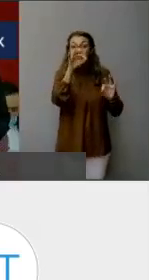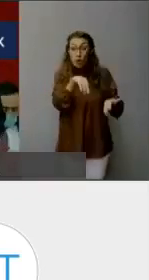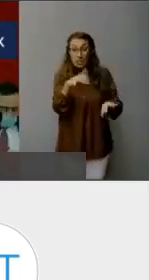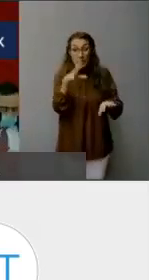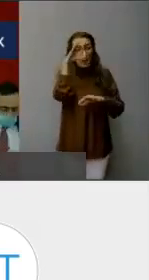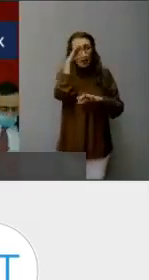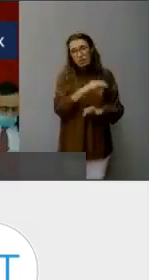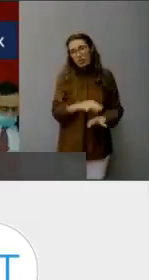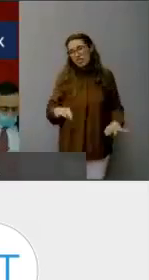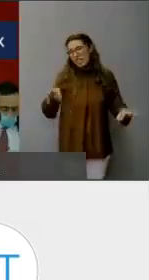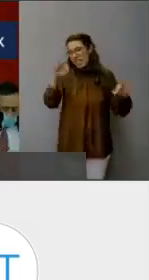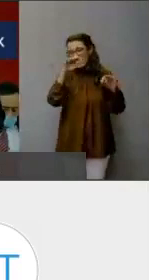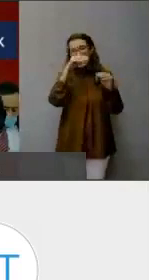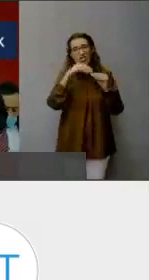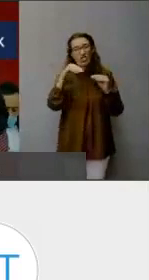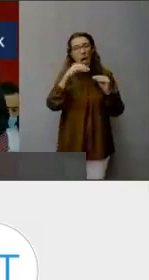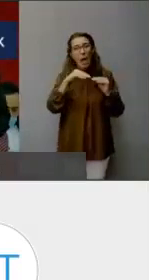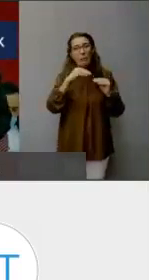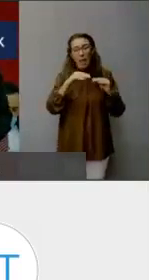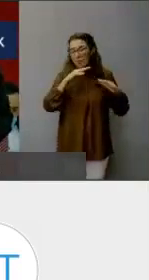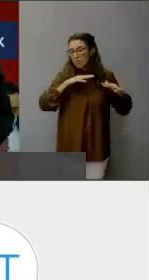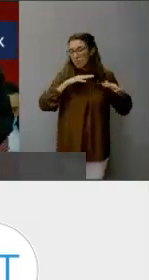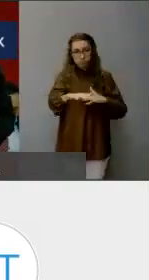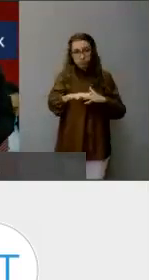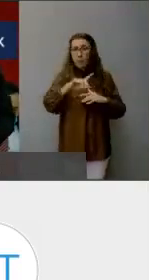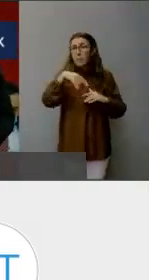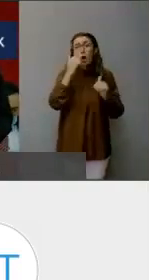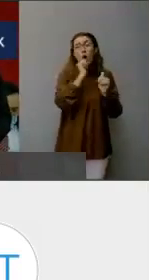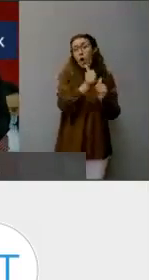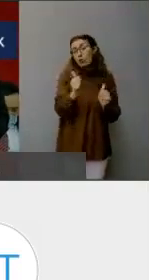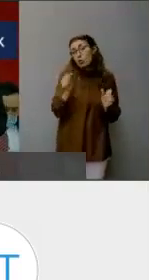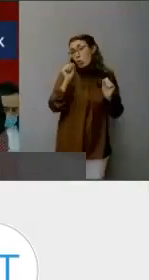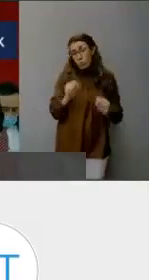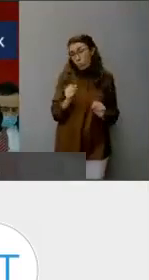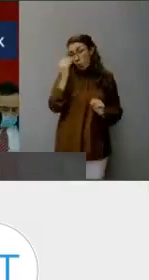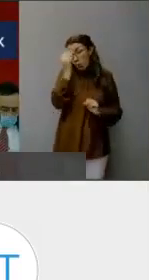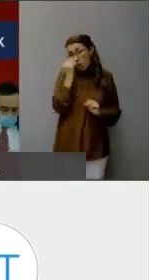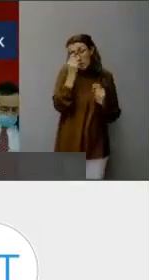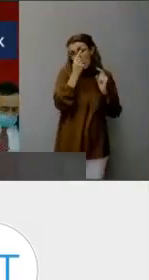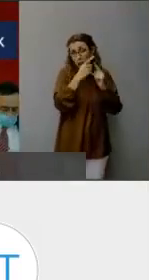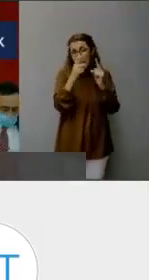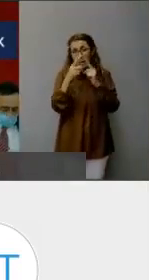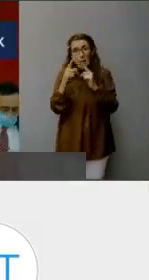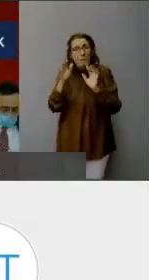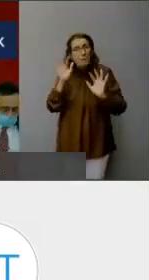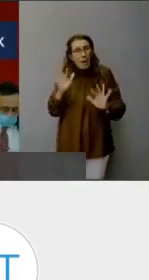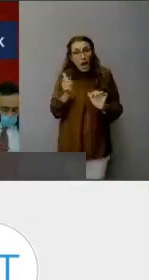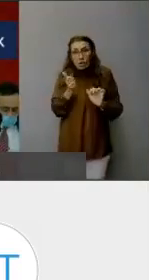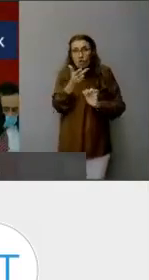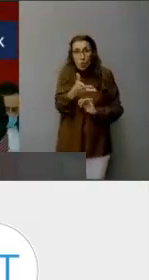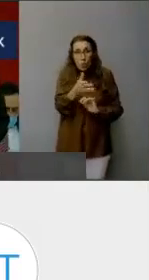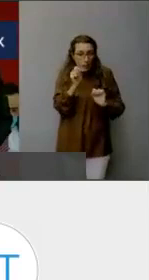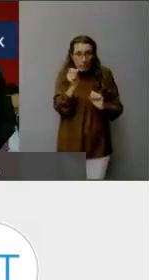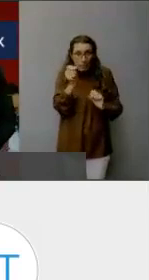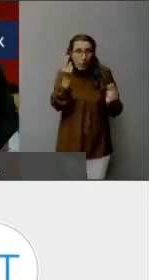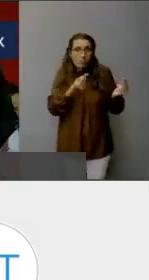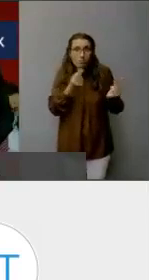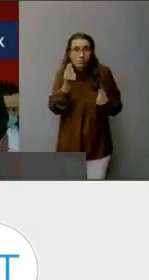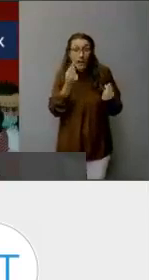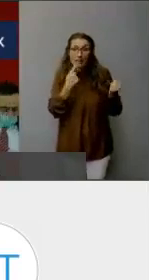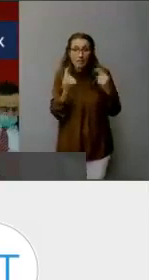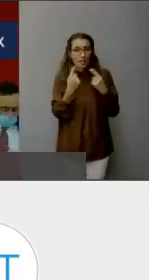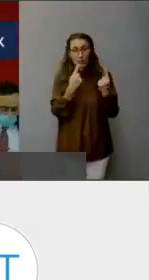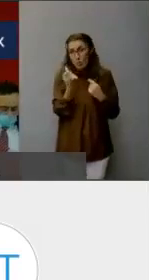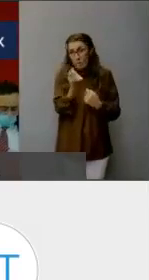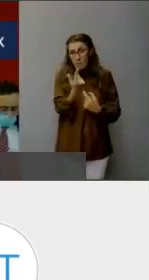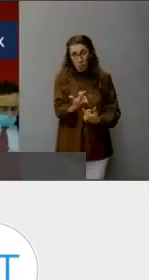vuol dire cementificazione poi io non può pensare come vuole ma i numeri signori sono numeri e su questi si può discutere poco si possono